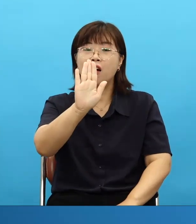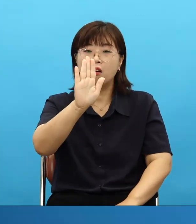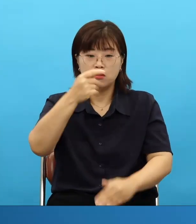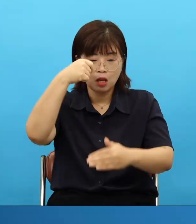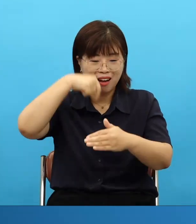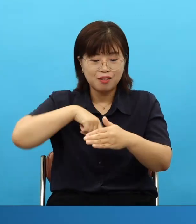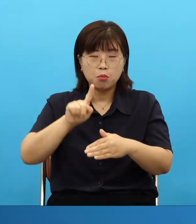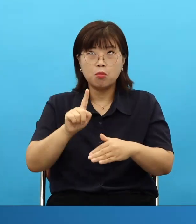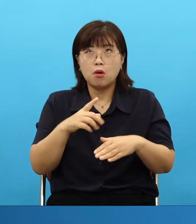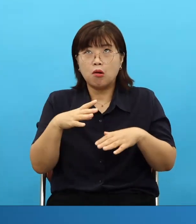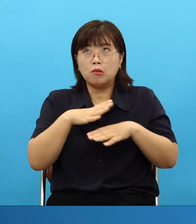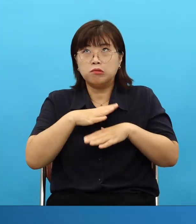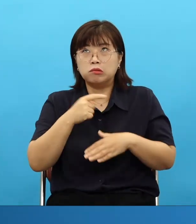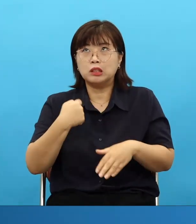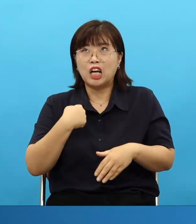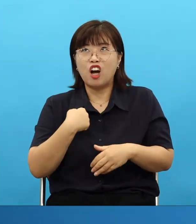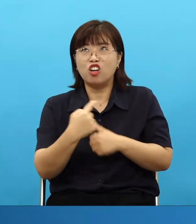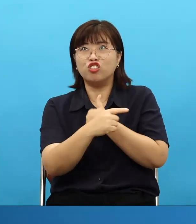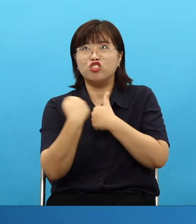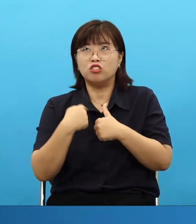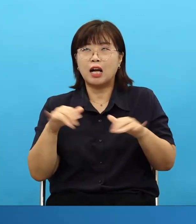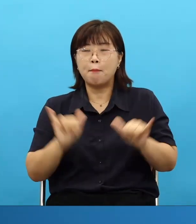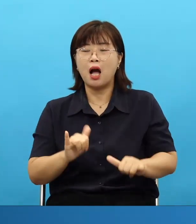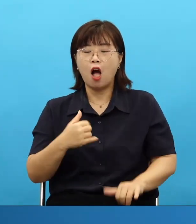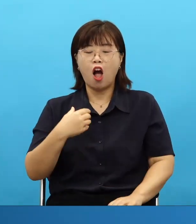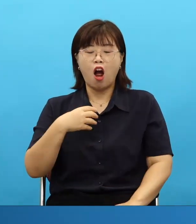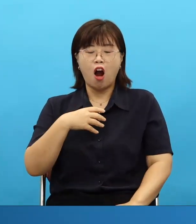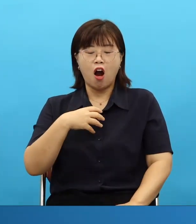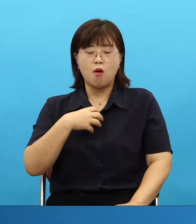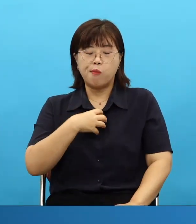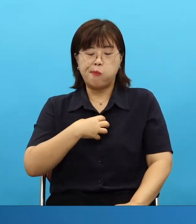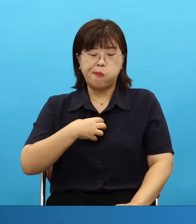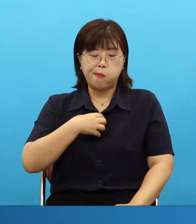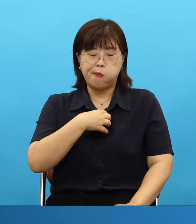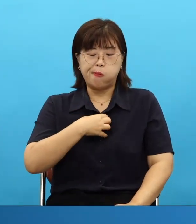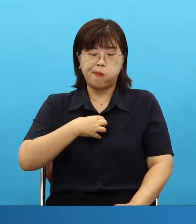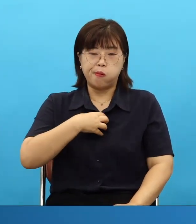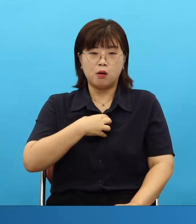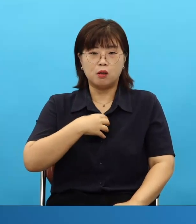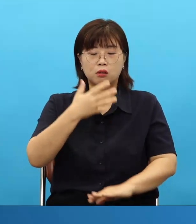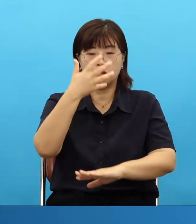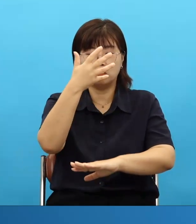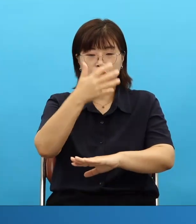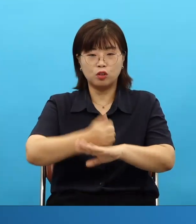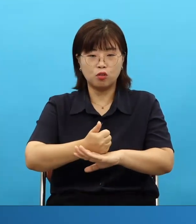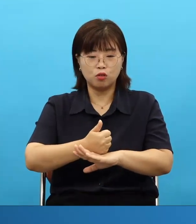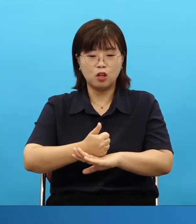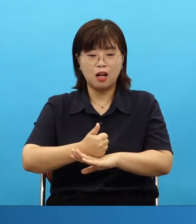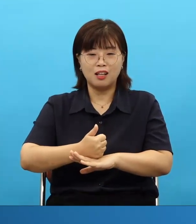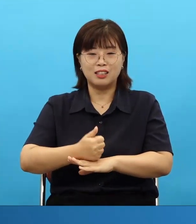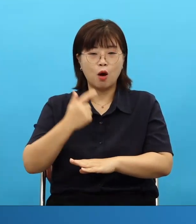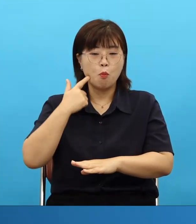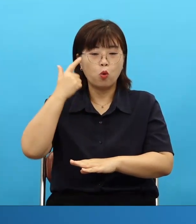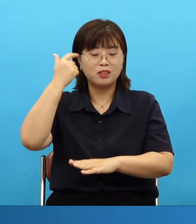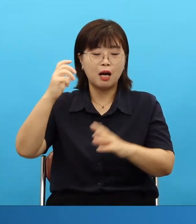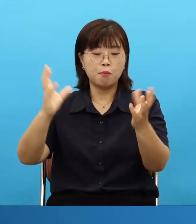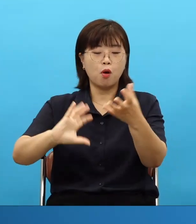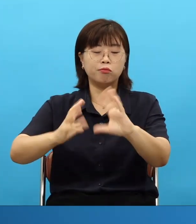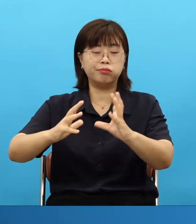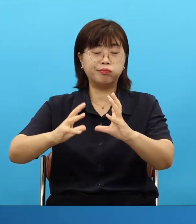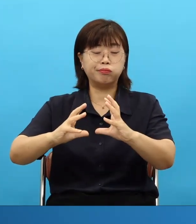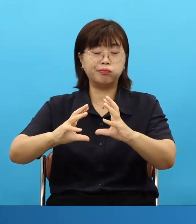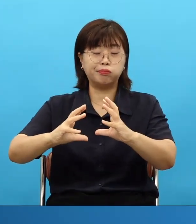for his life. 두려워하지 마세요. Don't be afraid. 그래가지고는 결의해 버렸다니까요. And that's why they actually voted for